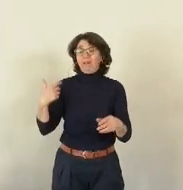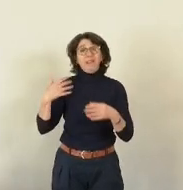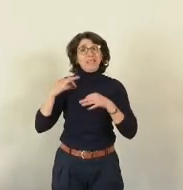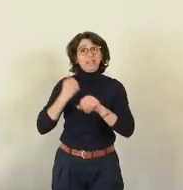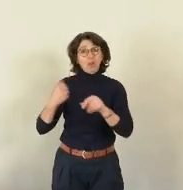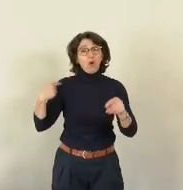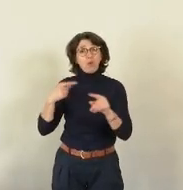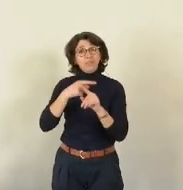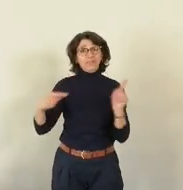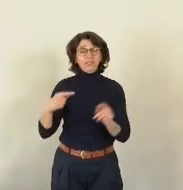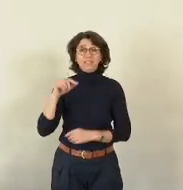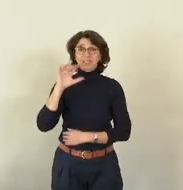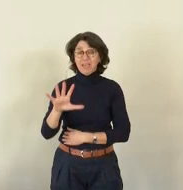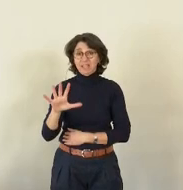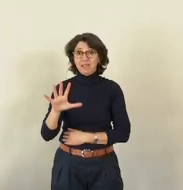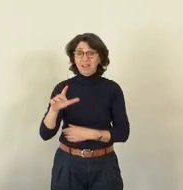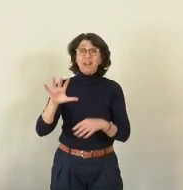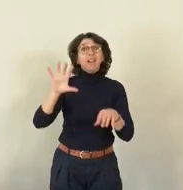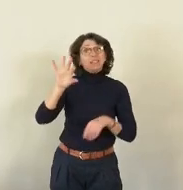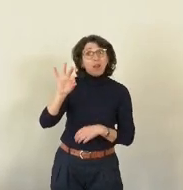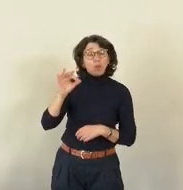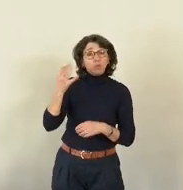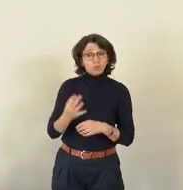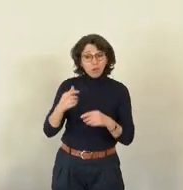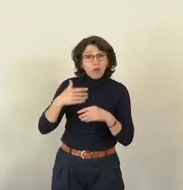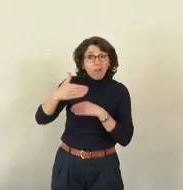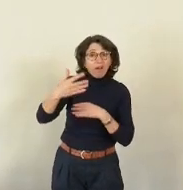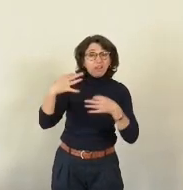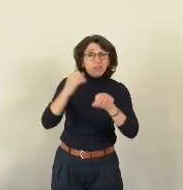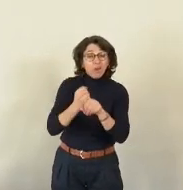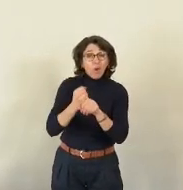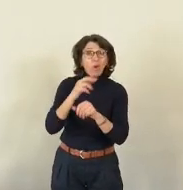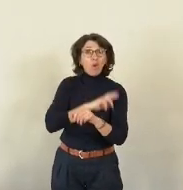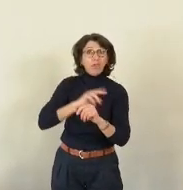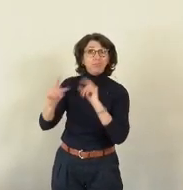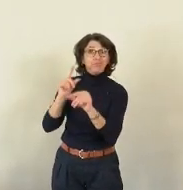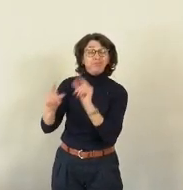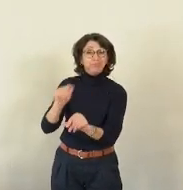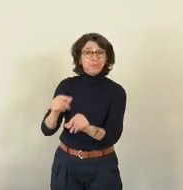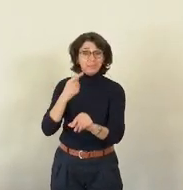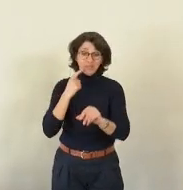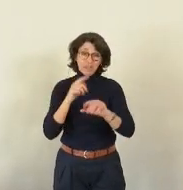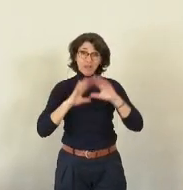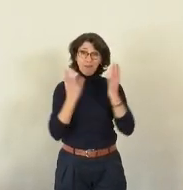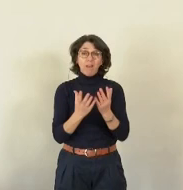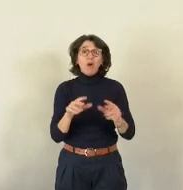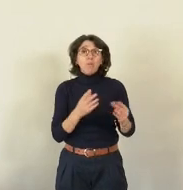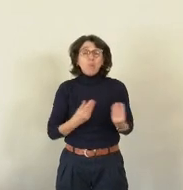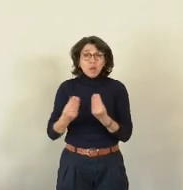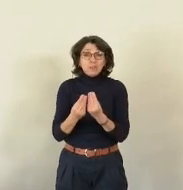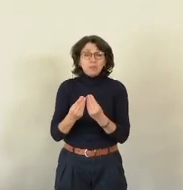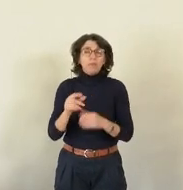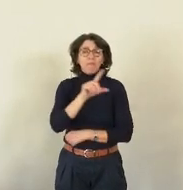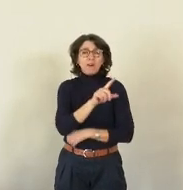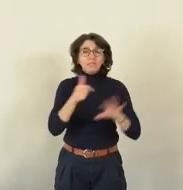50 % partiront à la retraite dans les 10 ans une population dont 26 % vit sous le seuil de pauvreté